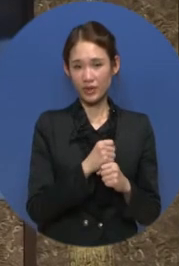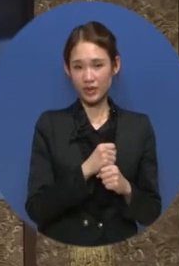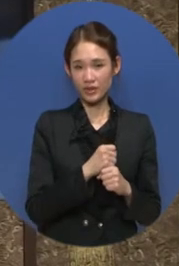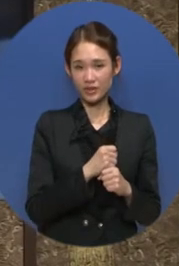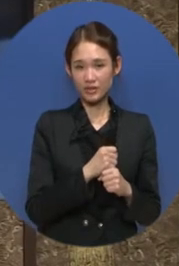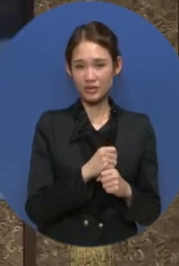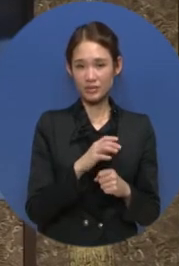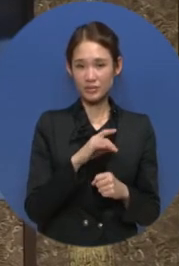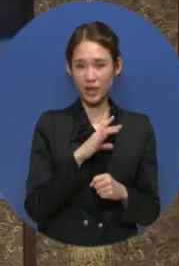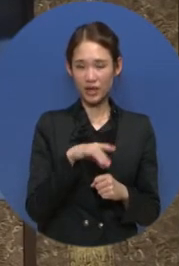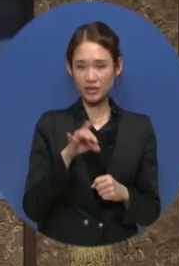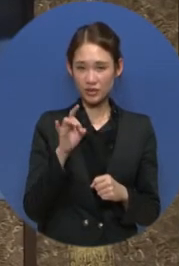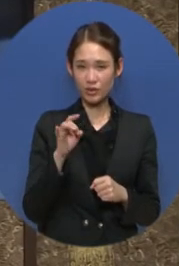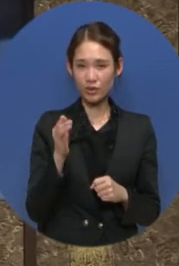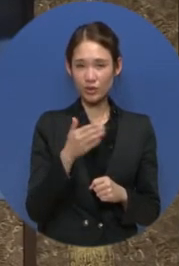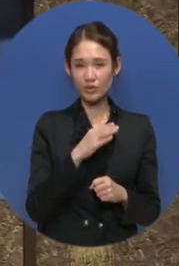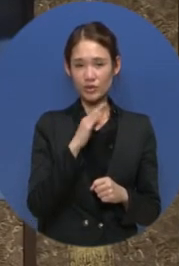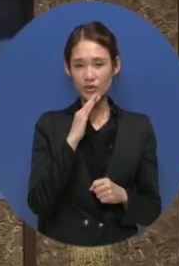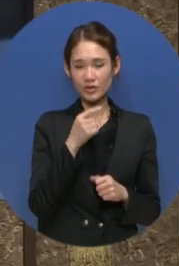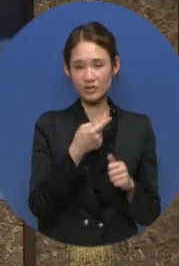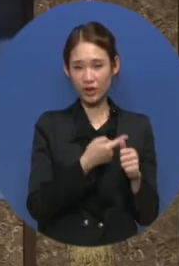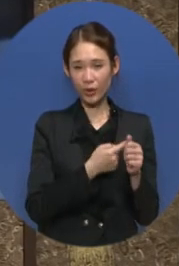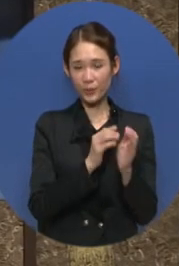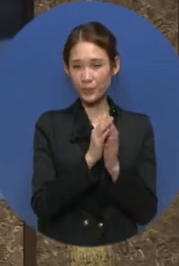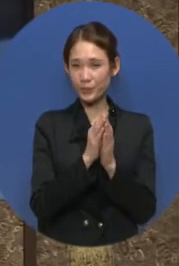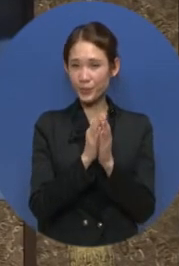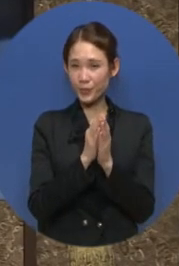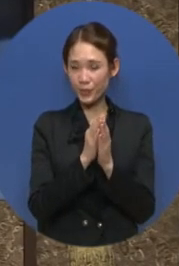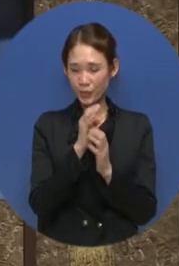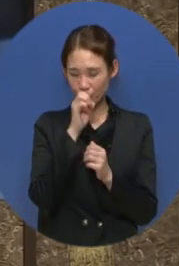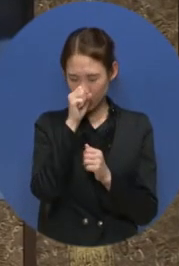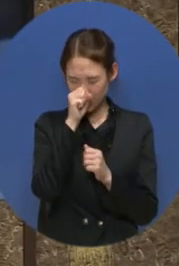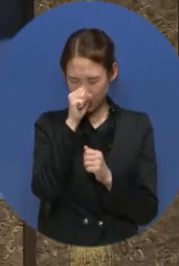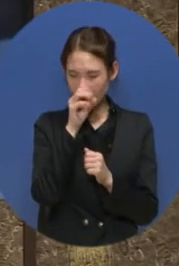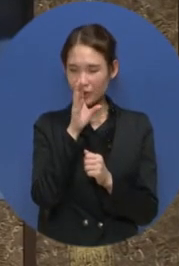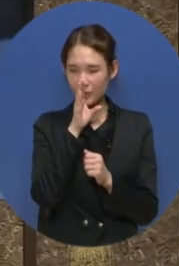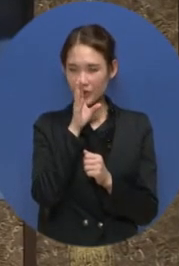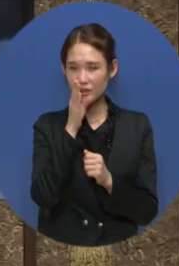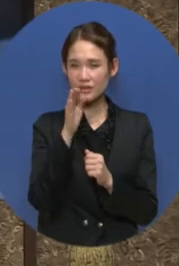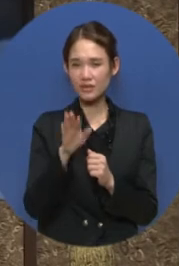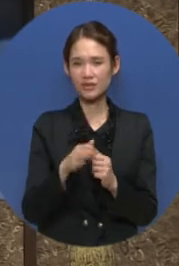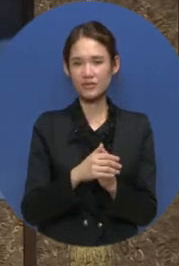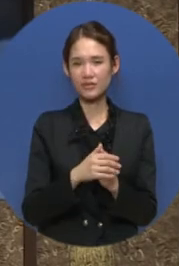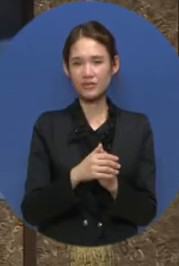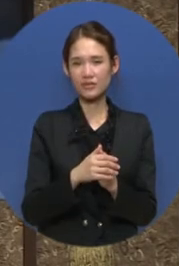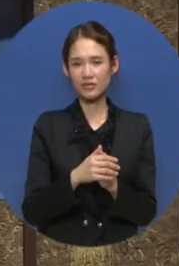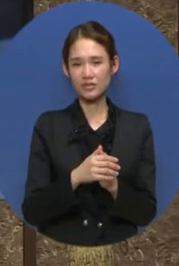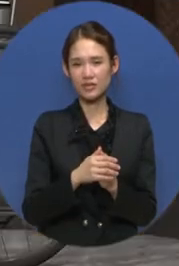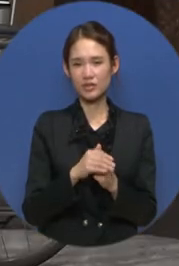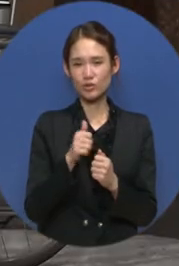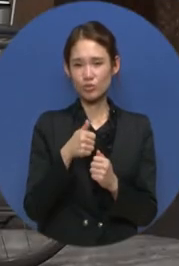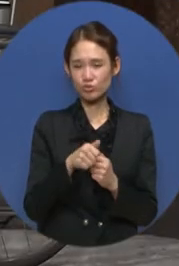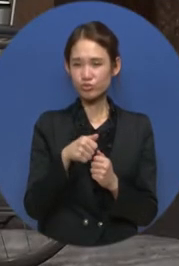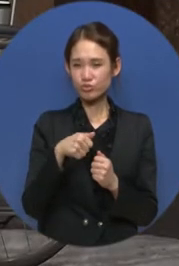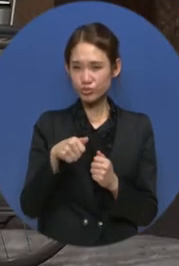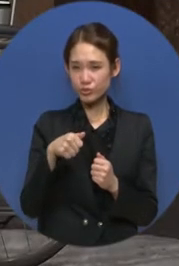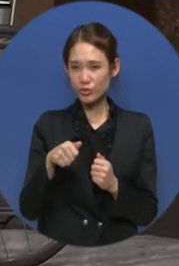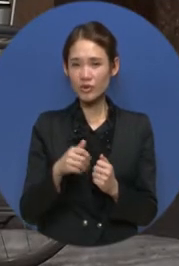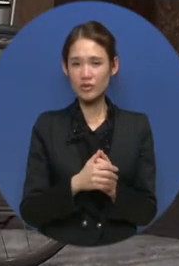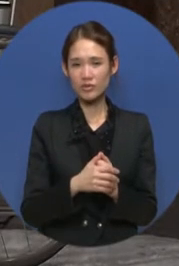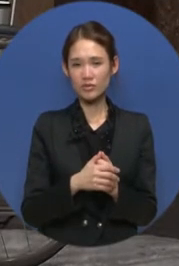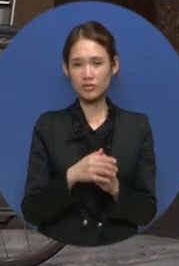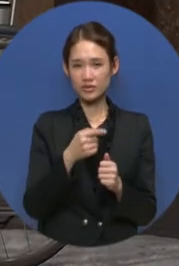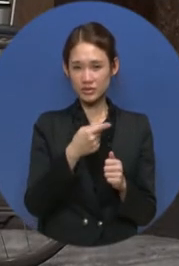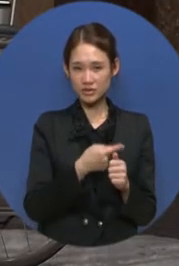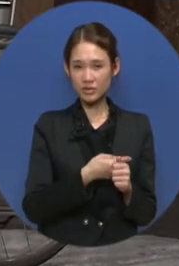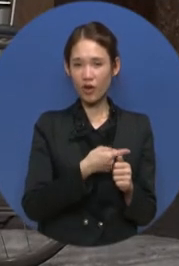네. 처음에는 정말 그 천연 비누가 좋기는 한데요. 예. 이게 물러요. 아, 천연 비누